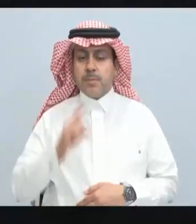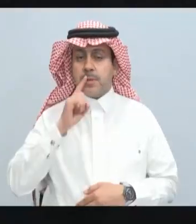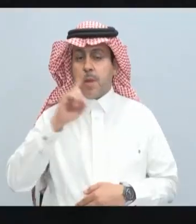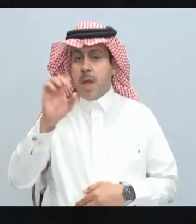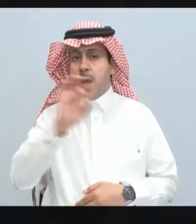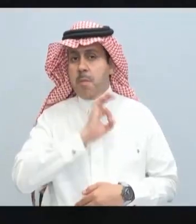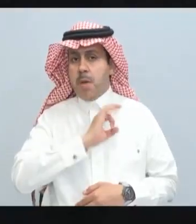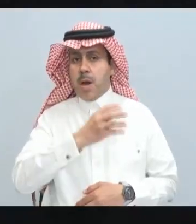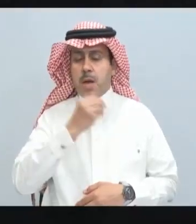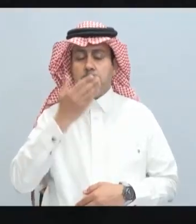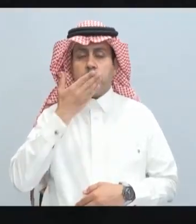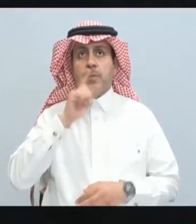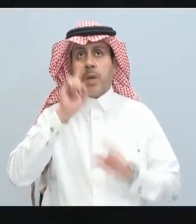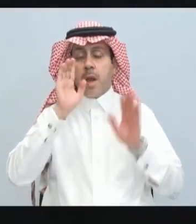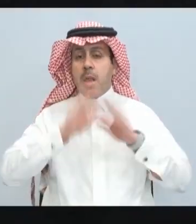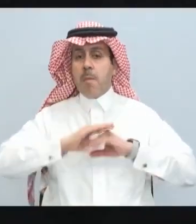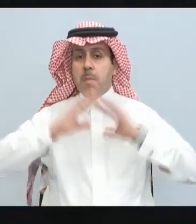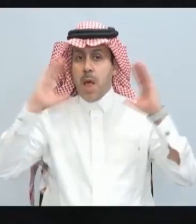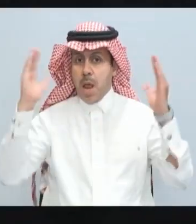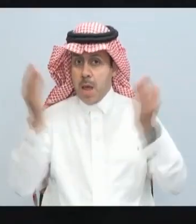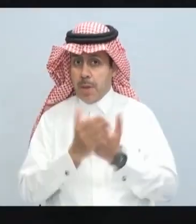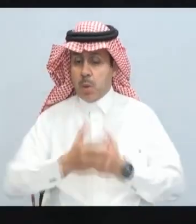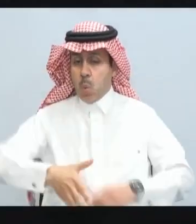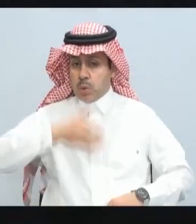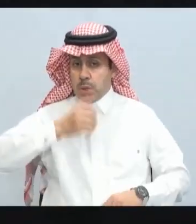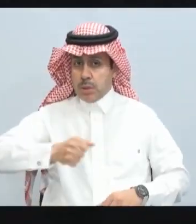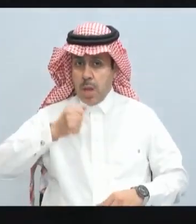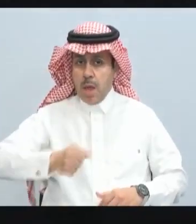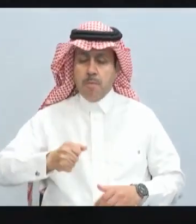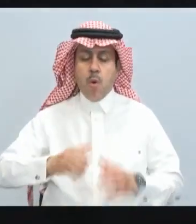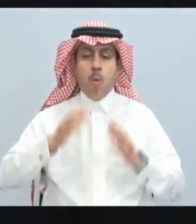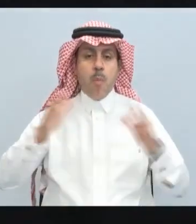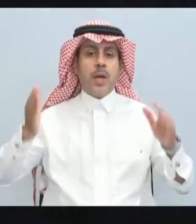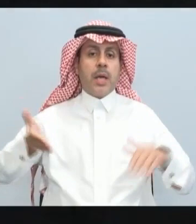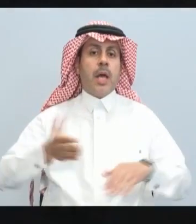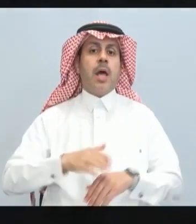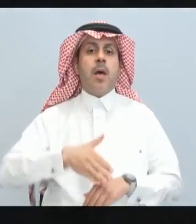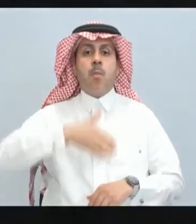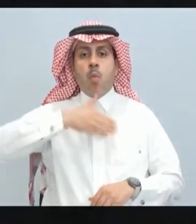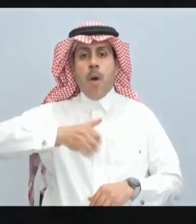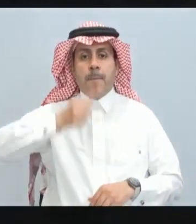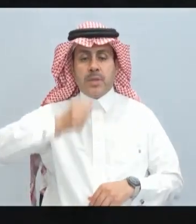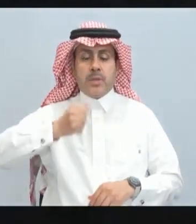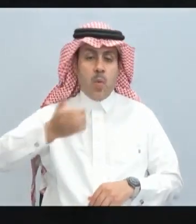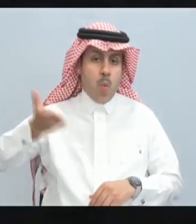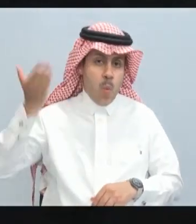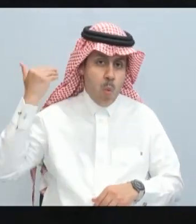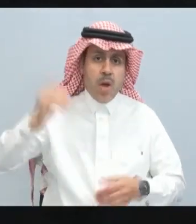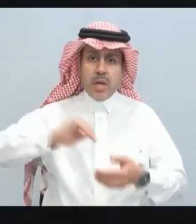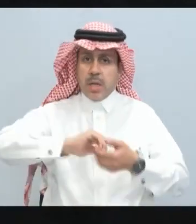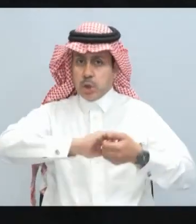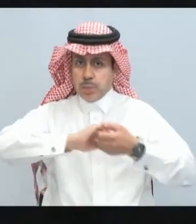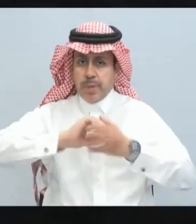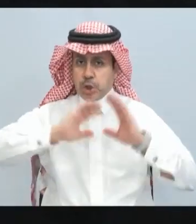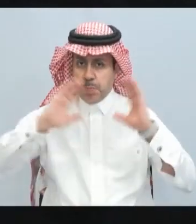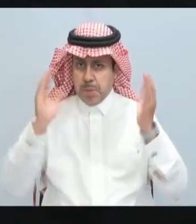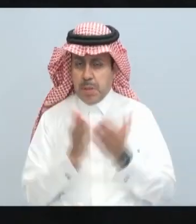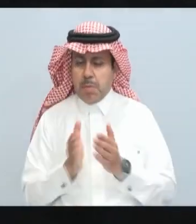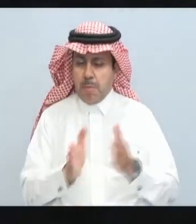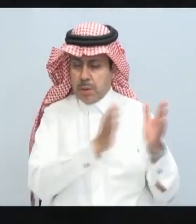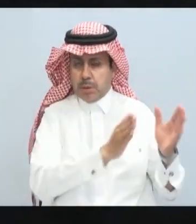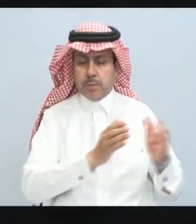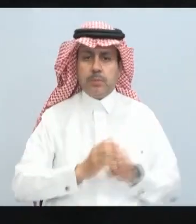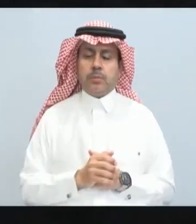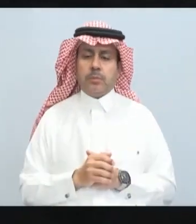بسم الله الرحمن الرحيم الحمد لله رب العالمين وصلى الله وسلم وبارك على نبينا محمد وعلى اله وصحبه اجمعين